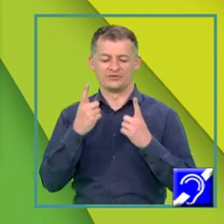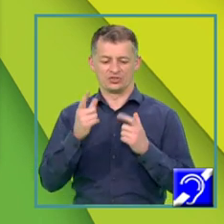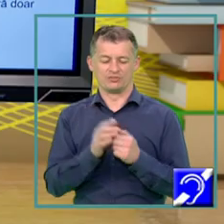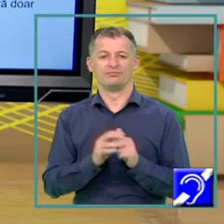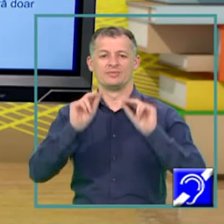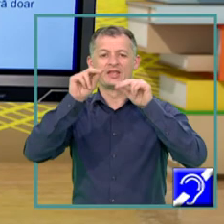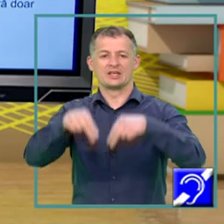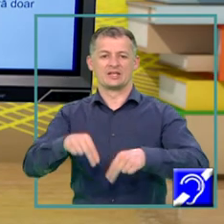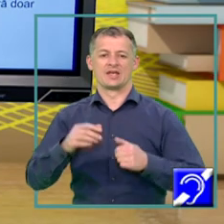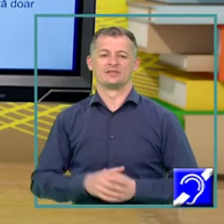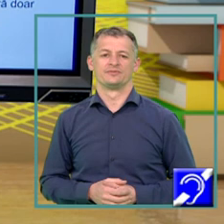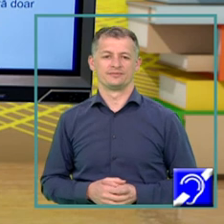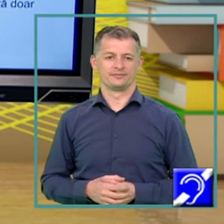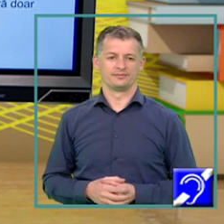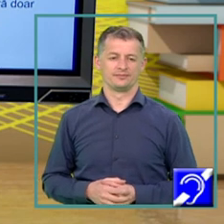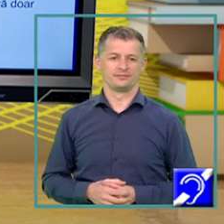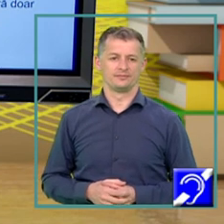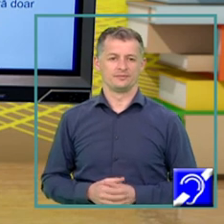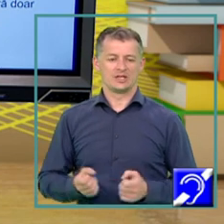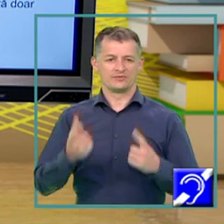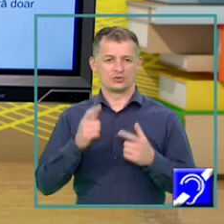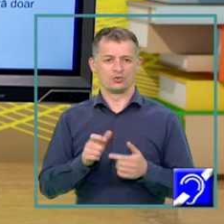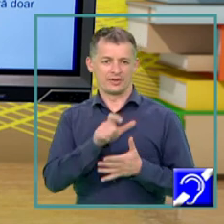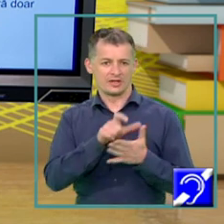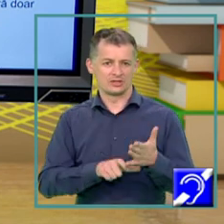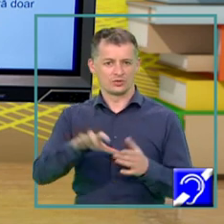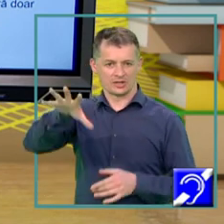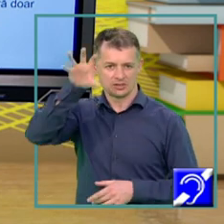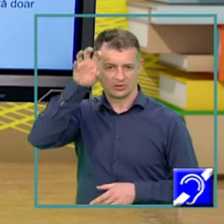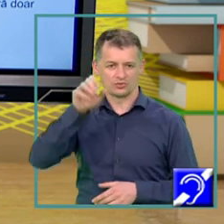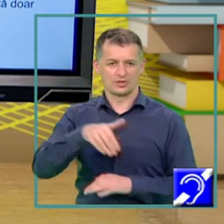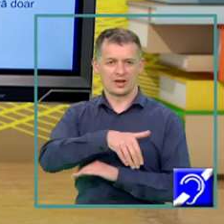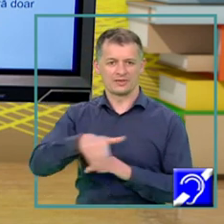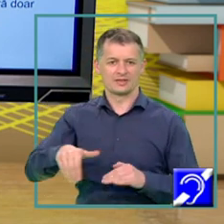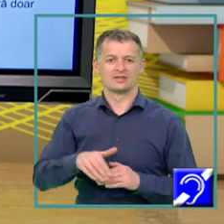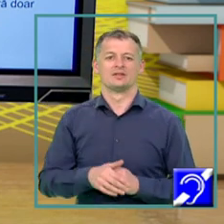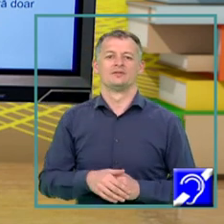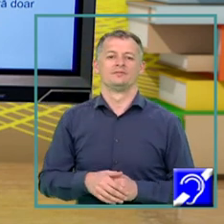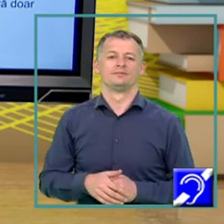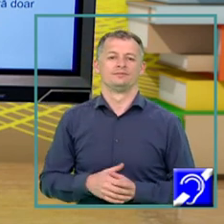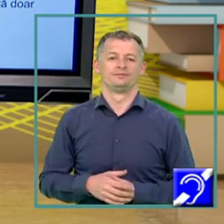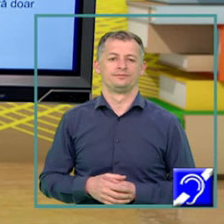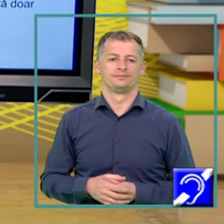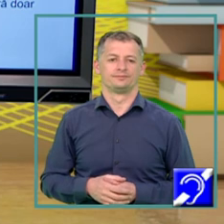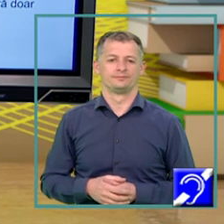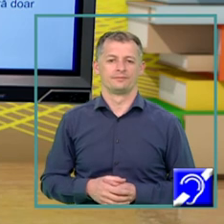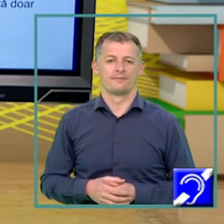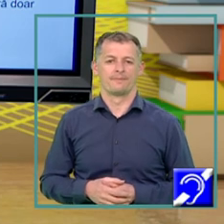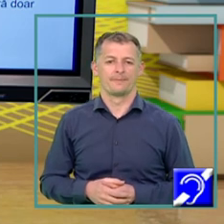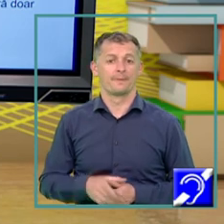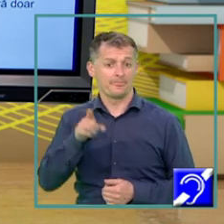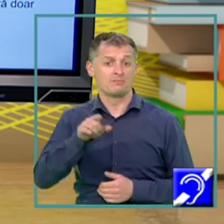destinație la sfârșitul textului reținut la adresa destinație funcția va copia